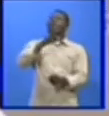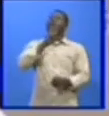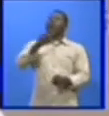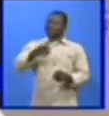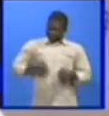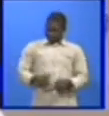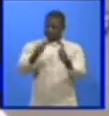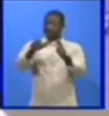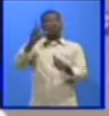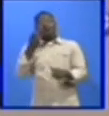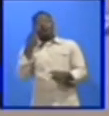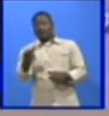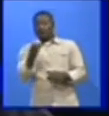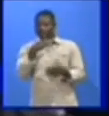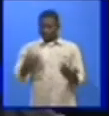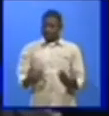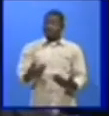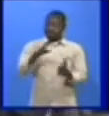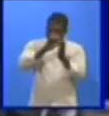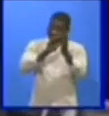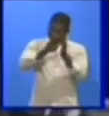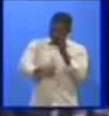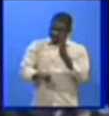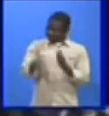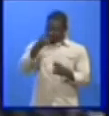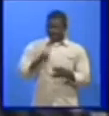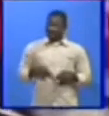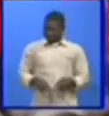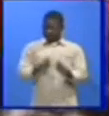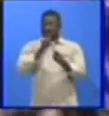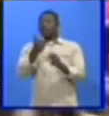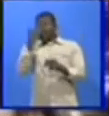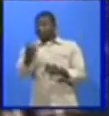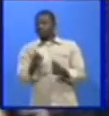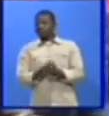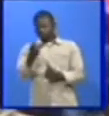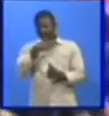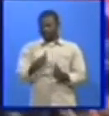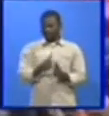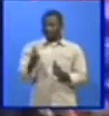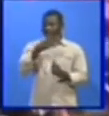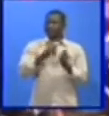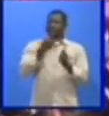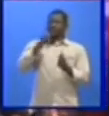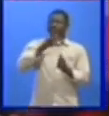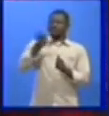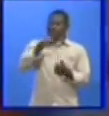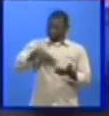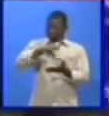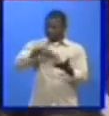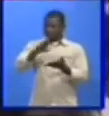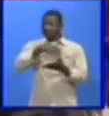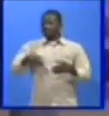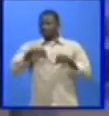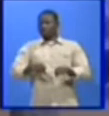on a constaté ça, mais reste là, on ne sait pas pourquoi ça donne. Pour le gérant de la station, ses agents ne sont pas habilités à manipuler les pompes. Seuls ceux du